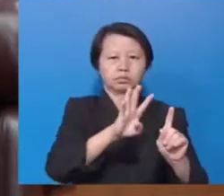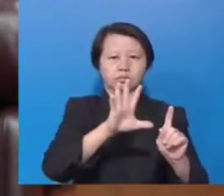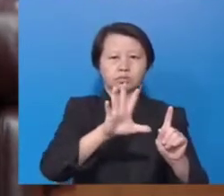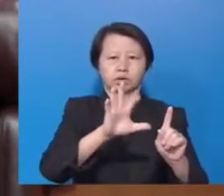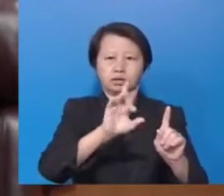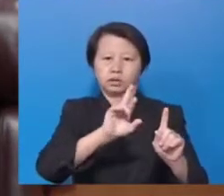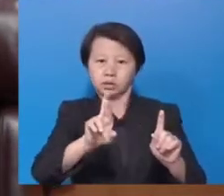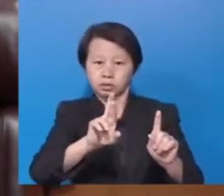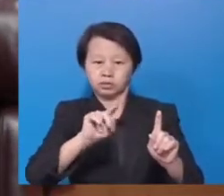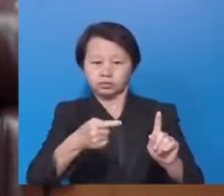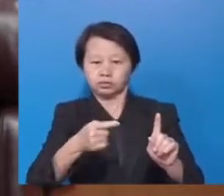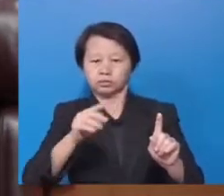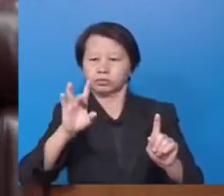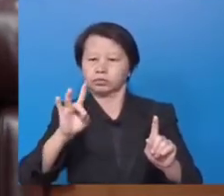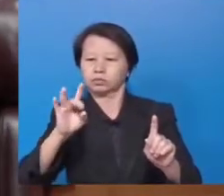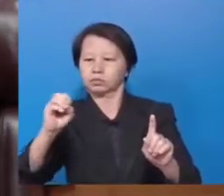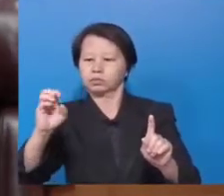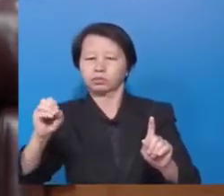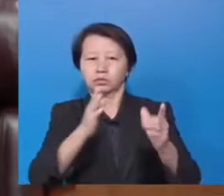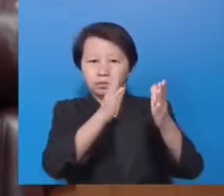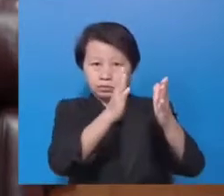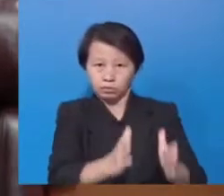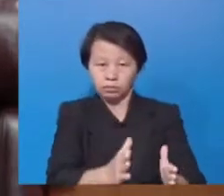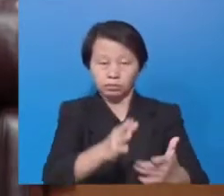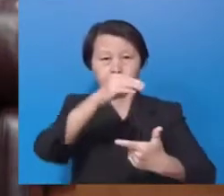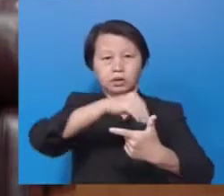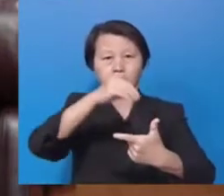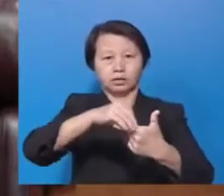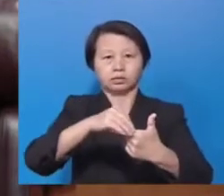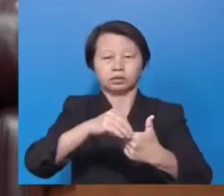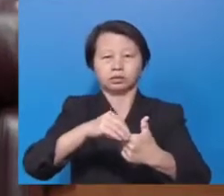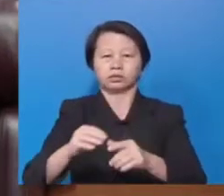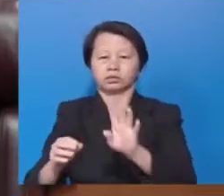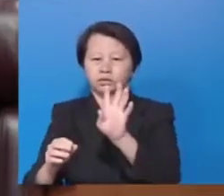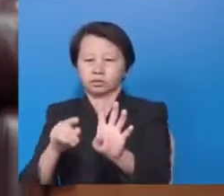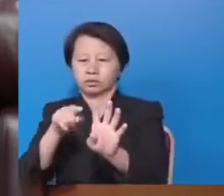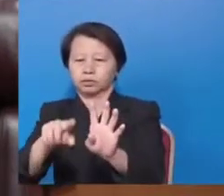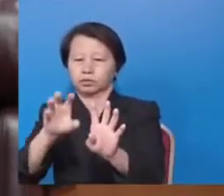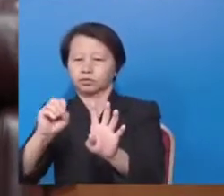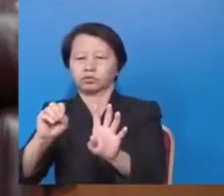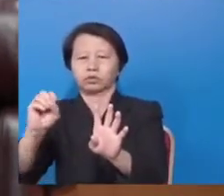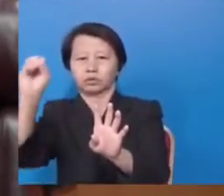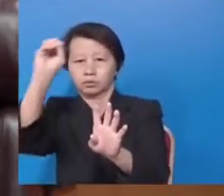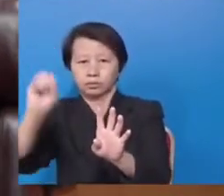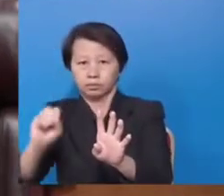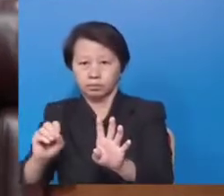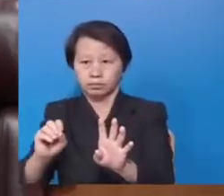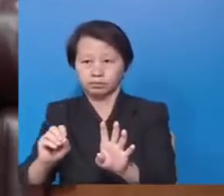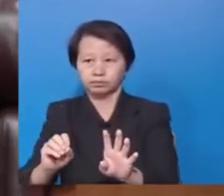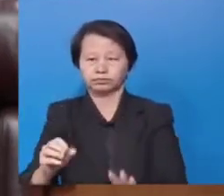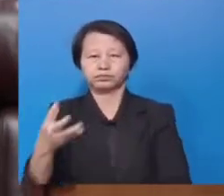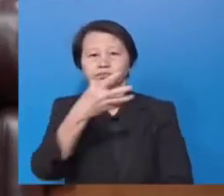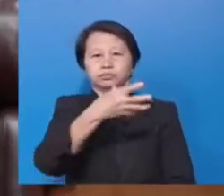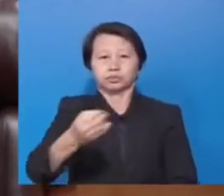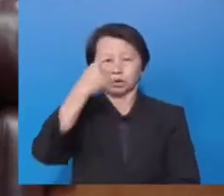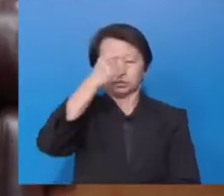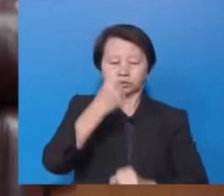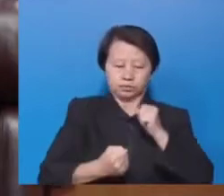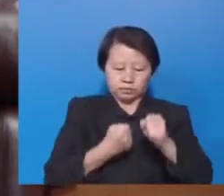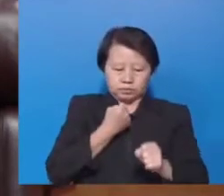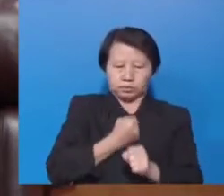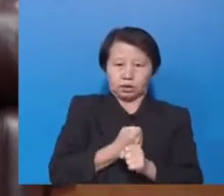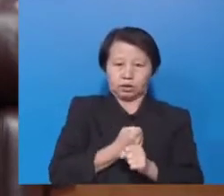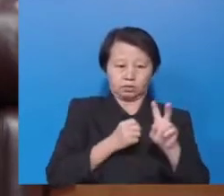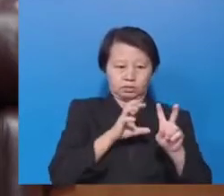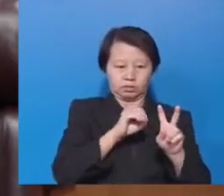145.000 800 orang atau pada kadar 4000 manakala bagi